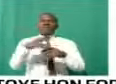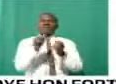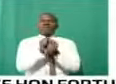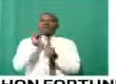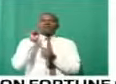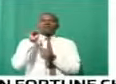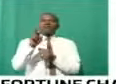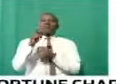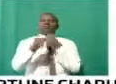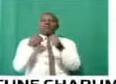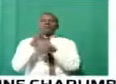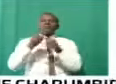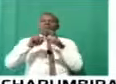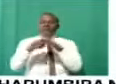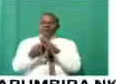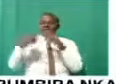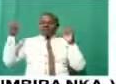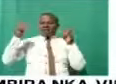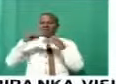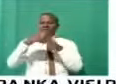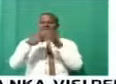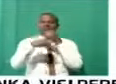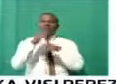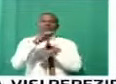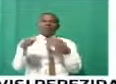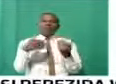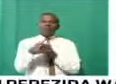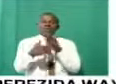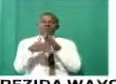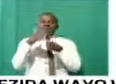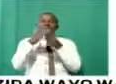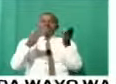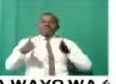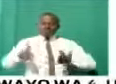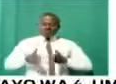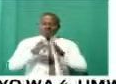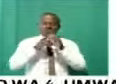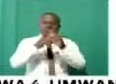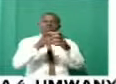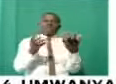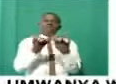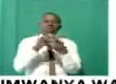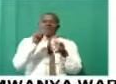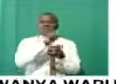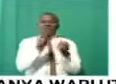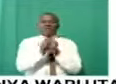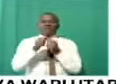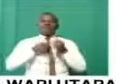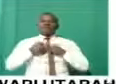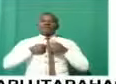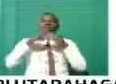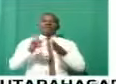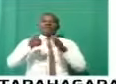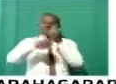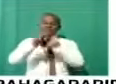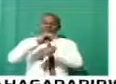kukuboza k'uyu mwaka hazatangizwa ku mugaragaro ibikorwa byo kubaka gari ya moshi ihuza igihugu cya Tanzania n'u Rwanda. Ibi